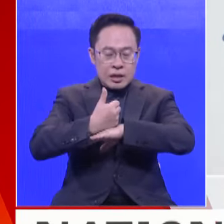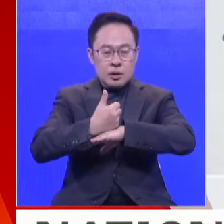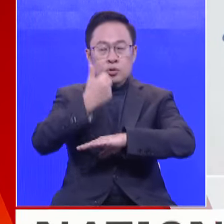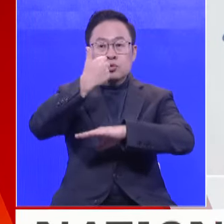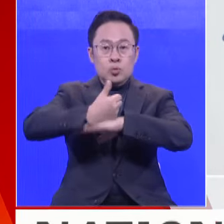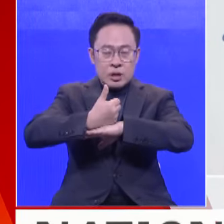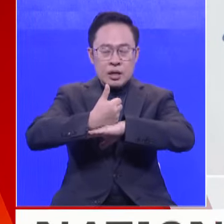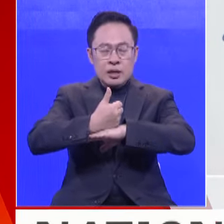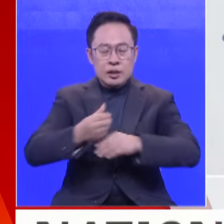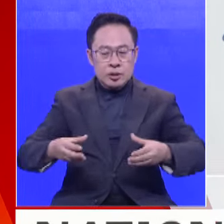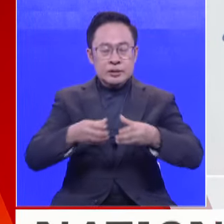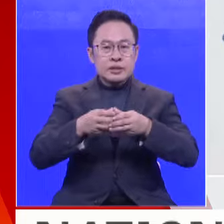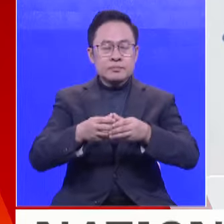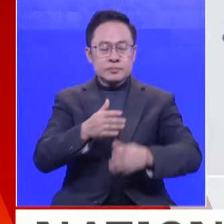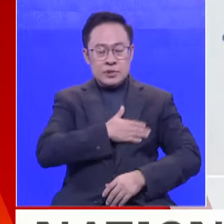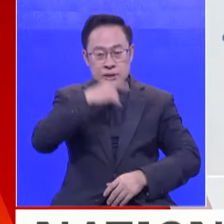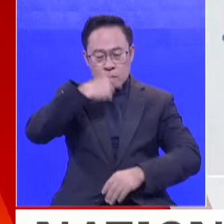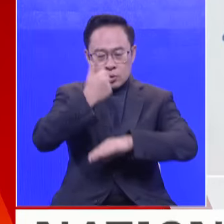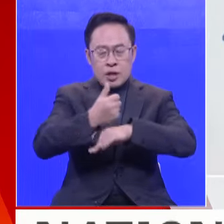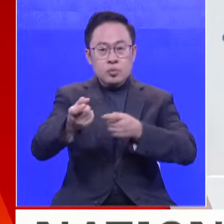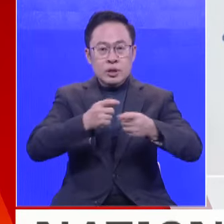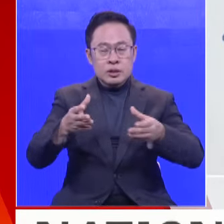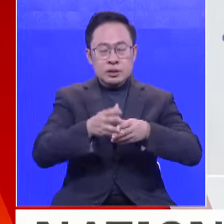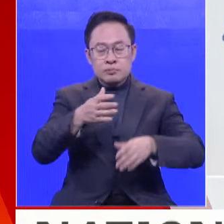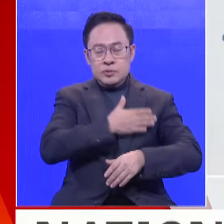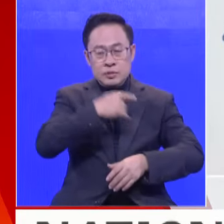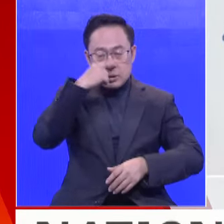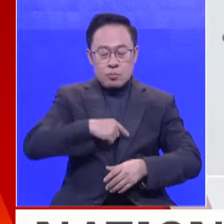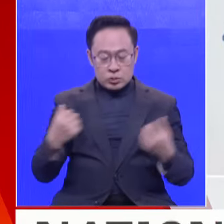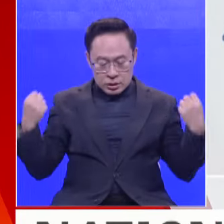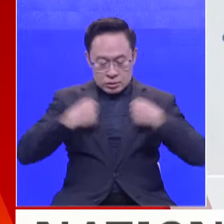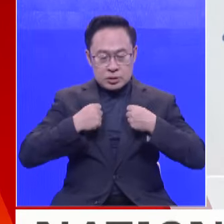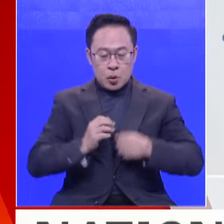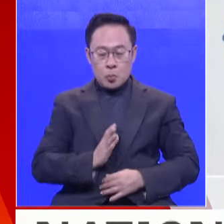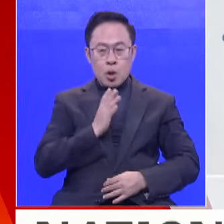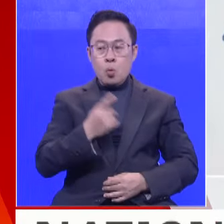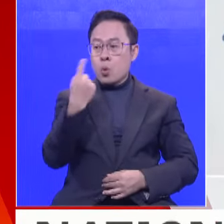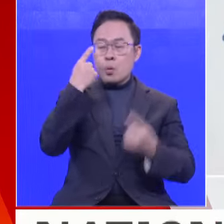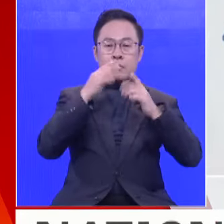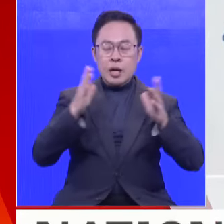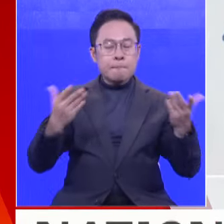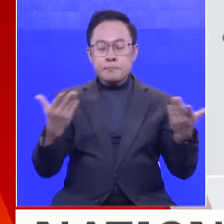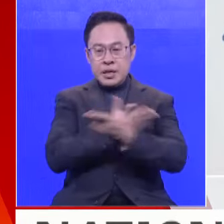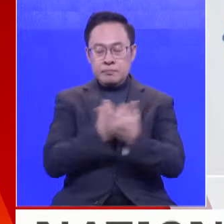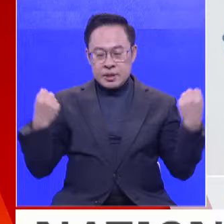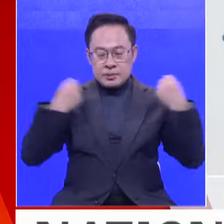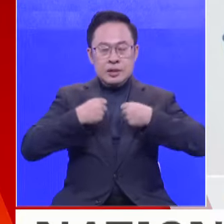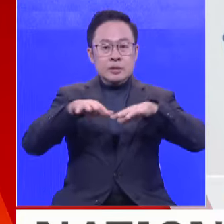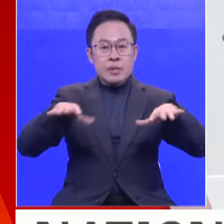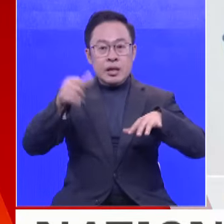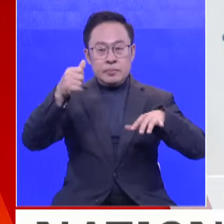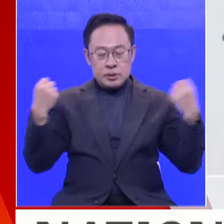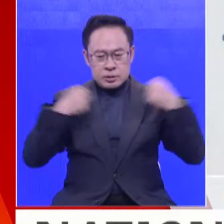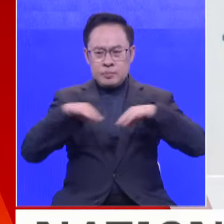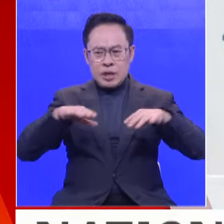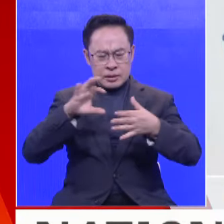อันนี้ทำได้ไหมคะท่านเสริมท่านบอกว่าวอร์มก็โอเคนะวอร์มก็เหมาะสมแต่ว่าเดี๋ยวก็ไปคุยกันก่อนเพราะว่าทุกคนก็มีความเห็นแตก